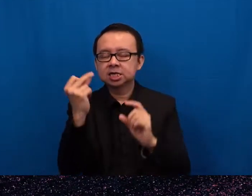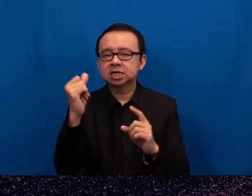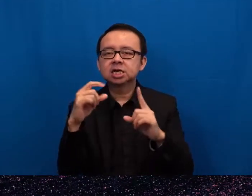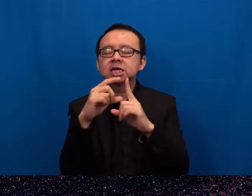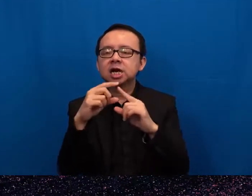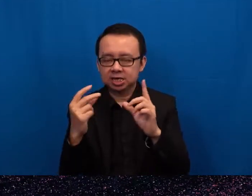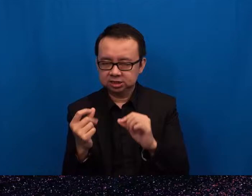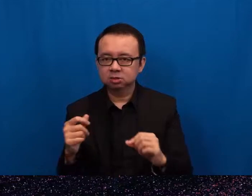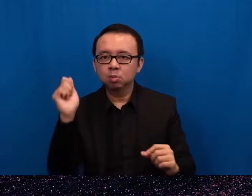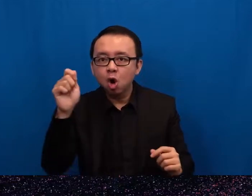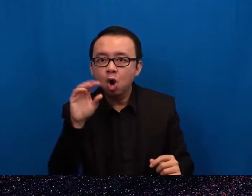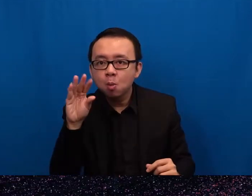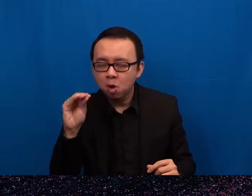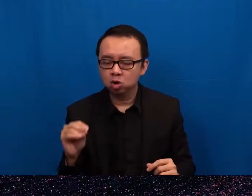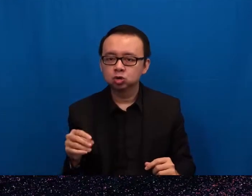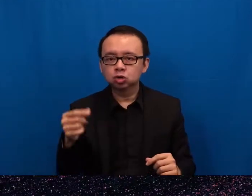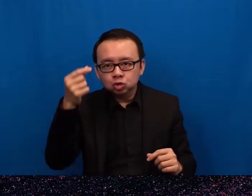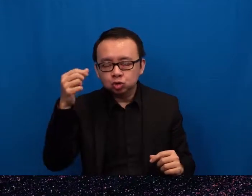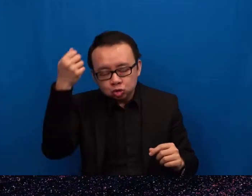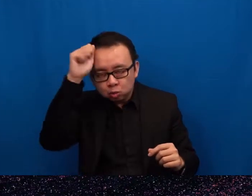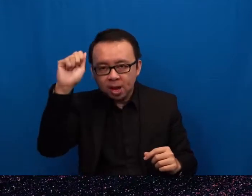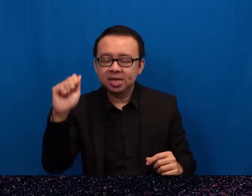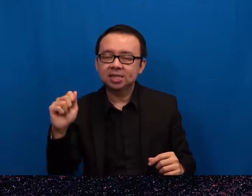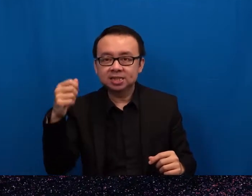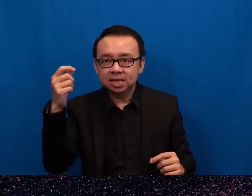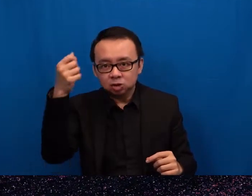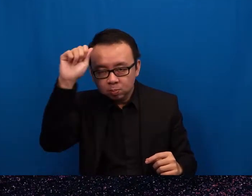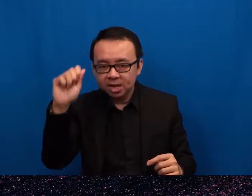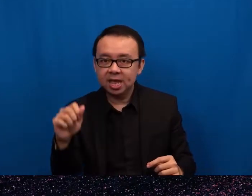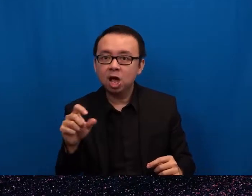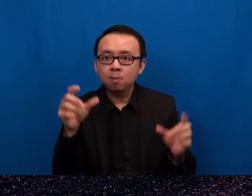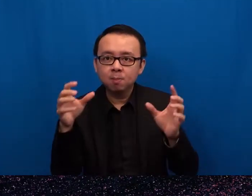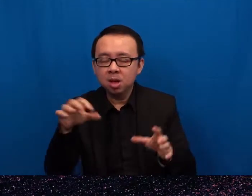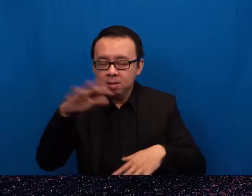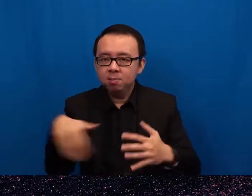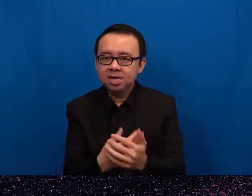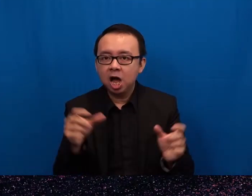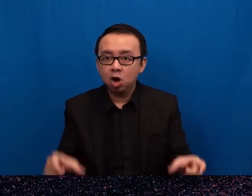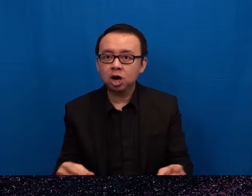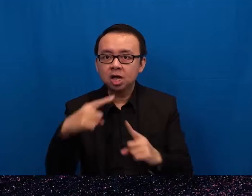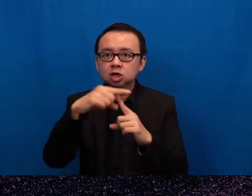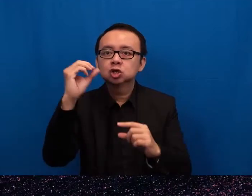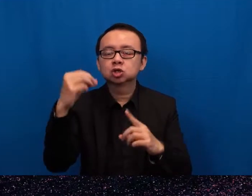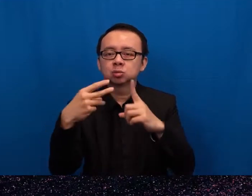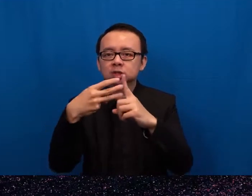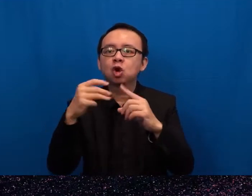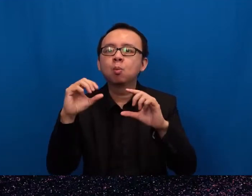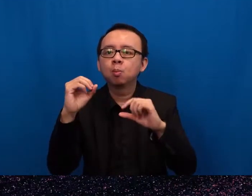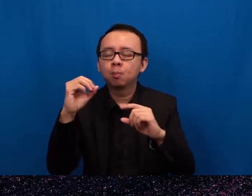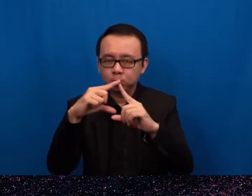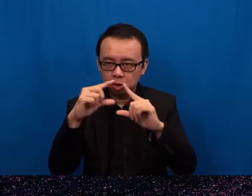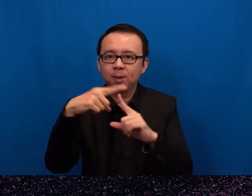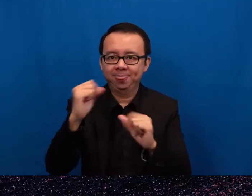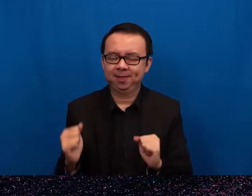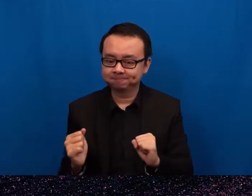untuk saleh gitu loh. Supaya hati mereka itu tahu apa yang jahat, apa yang baik, apa yang buruk. Supaya mereka bisa membedakan kebaikan dan